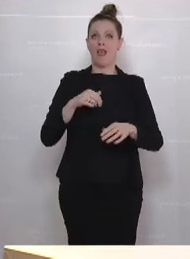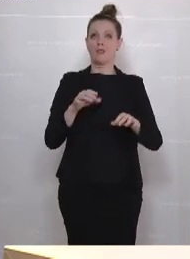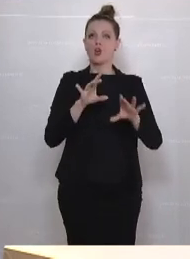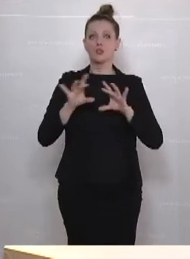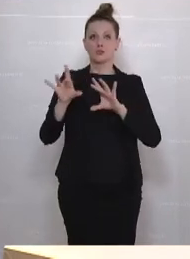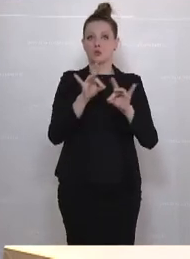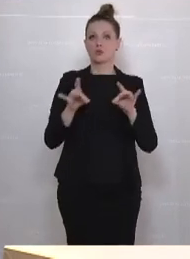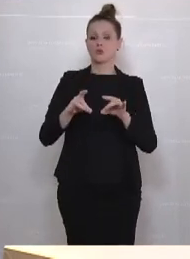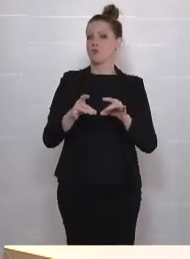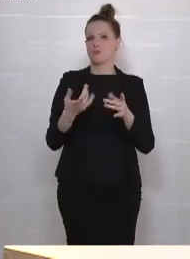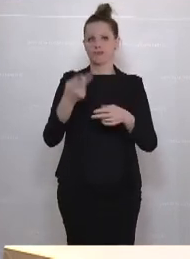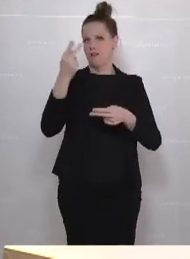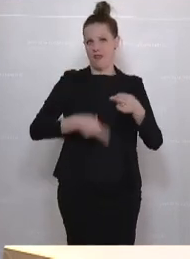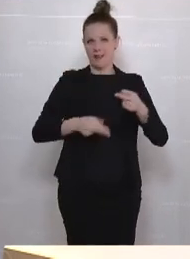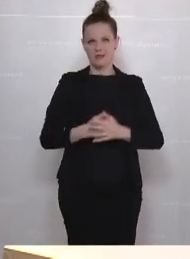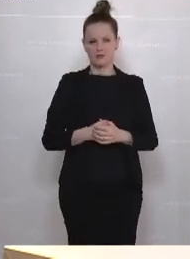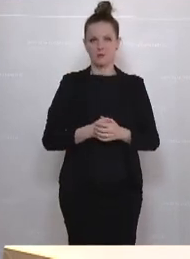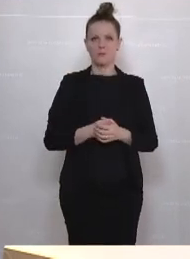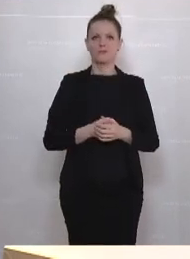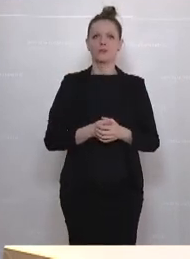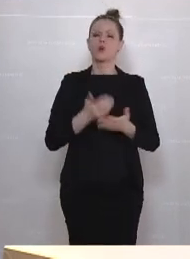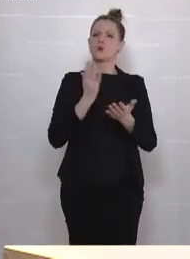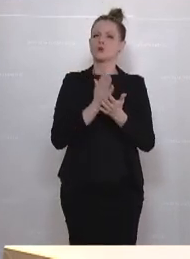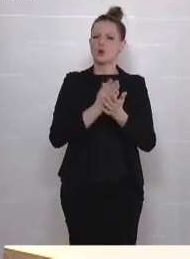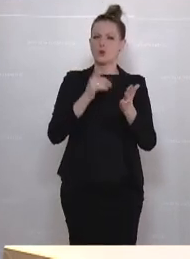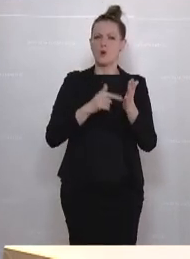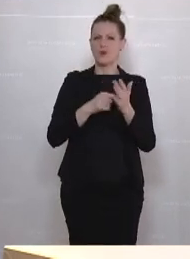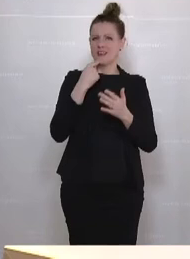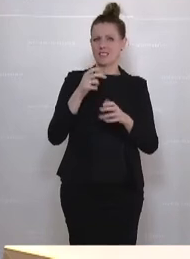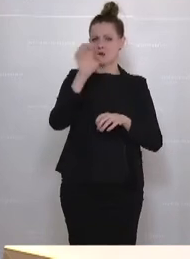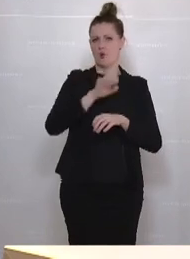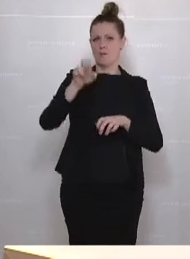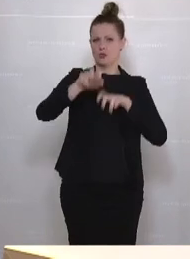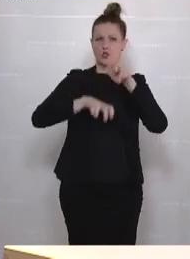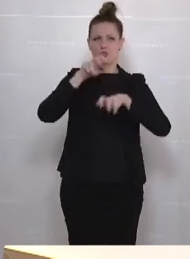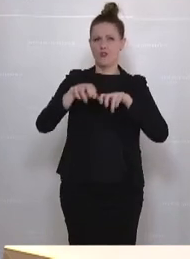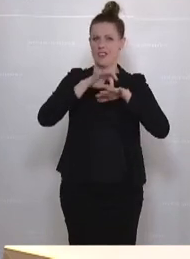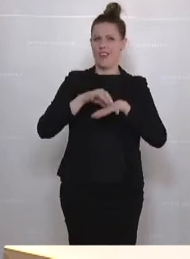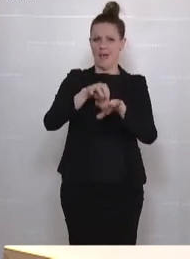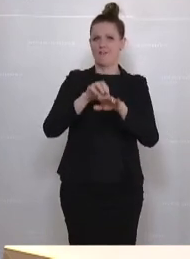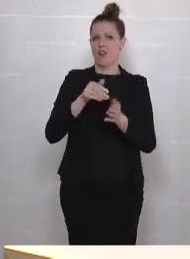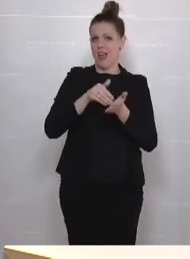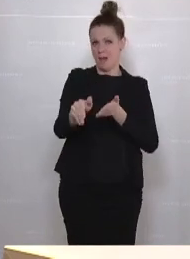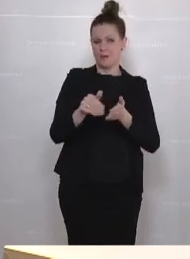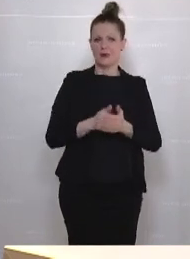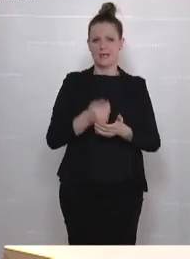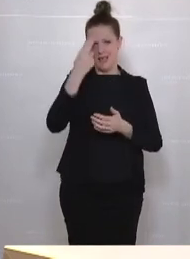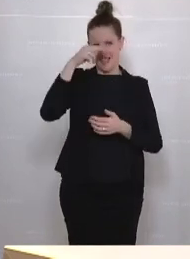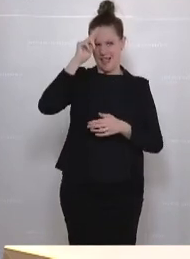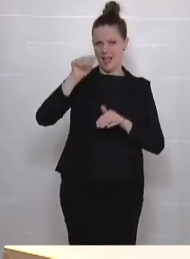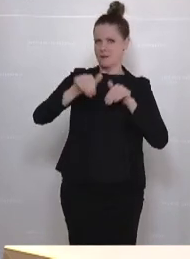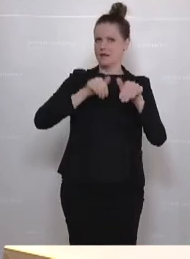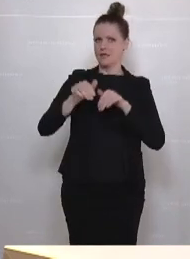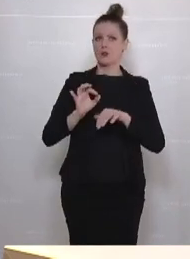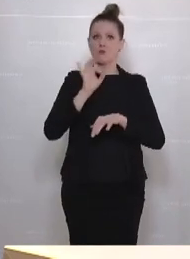sich in der Vergangenheit nicht nur einmal gegen die Einführung europäischer Steuern ausgesprochen. Daher meine Frage an Sie, Herr Minister, und vielleicht können Sie das auch für die